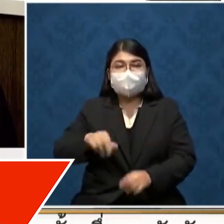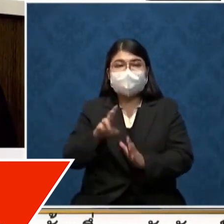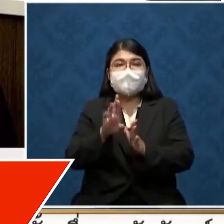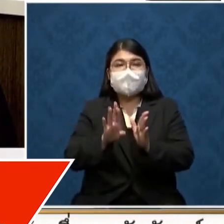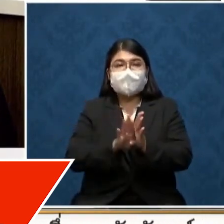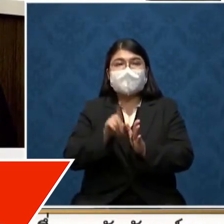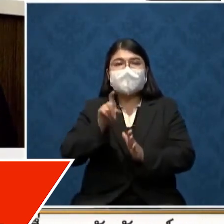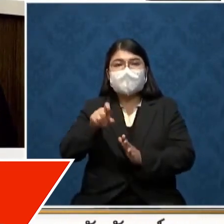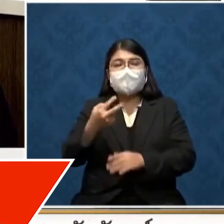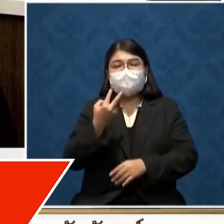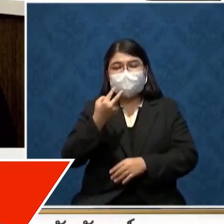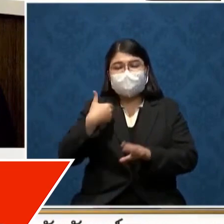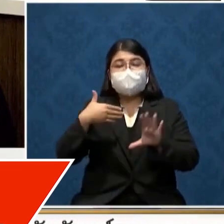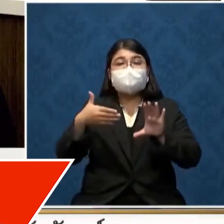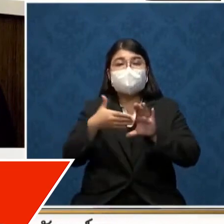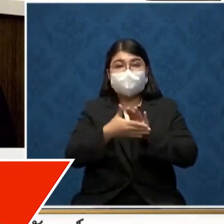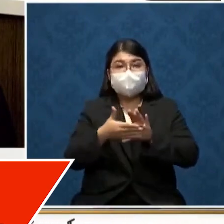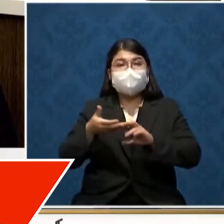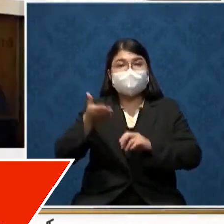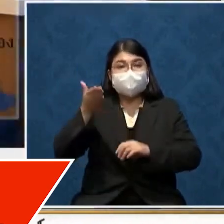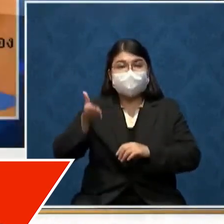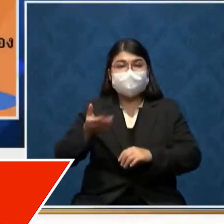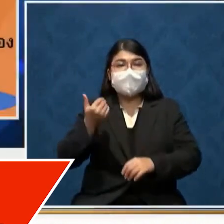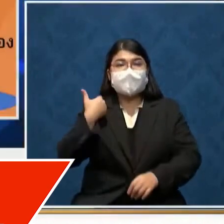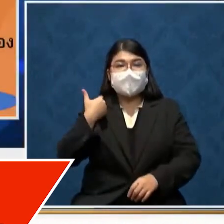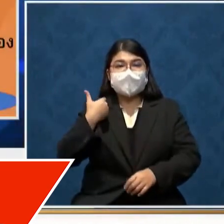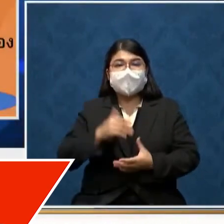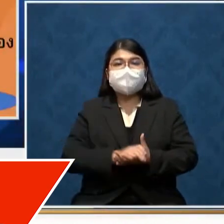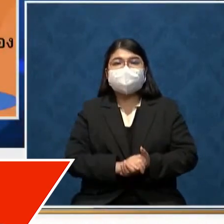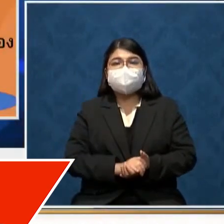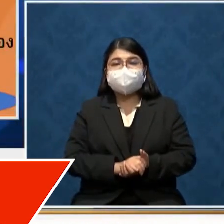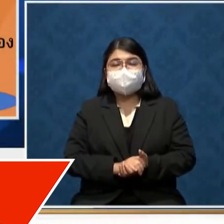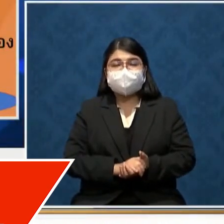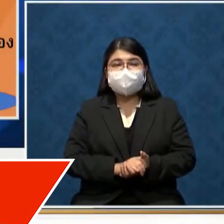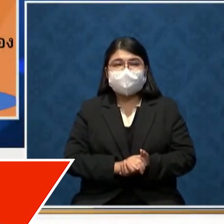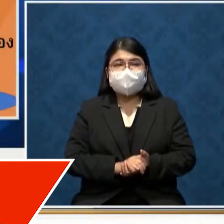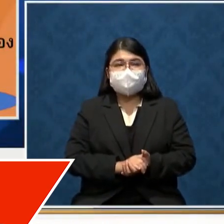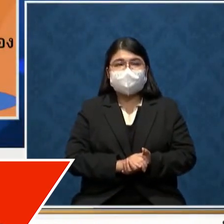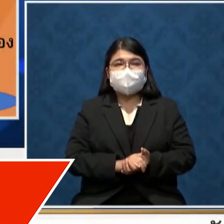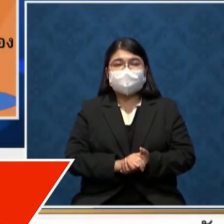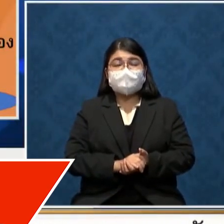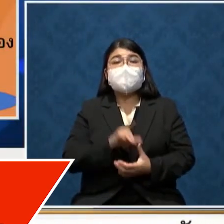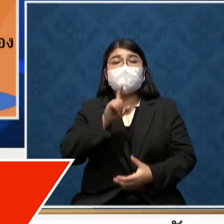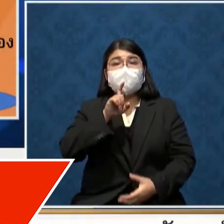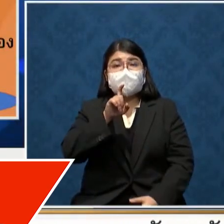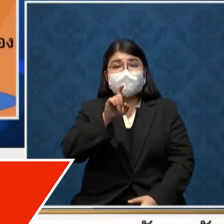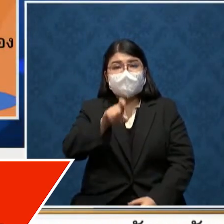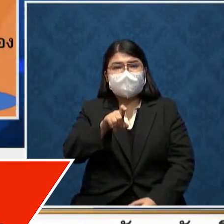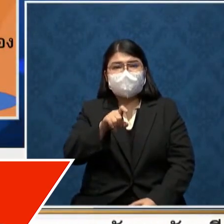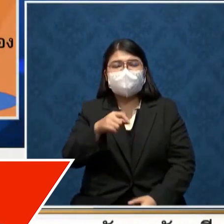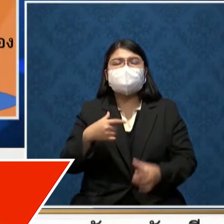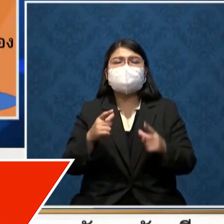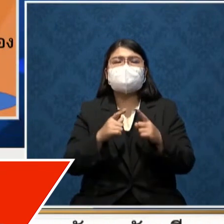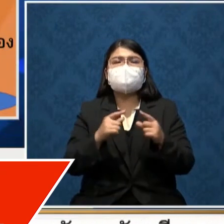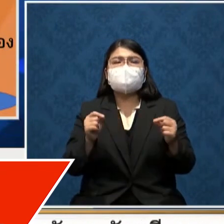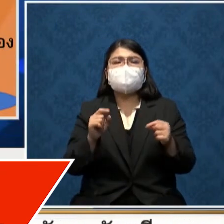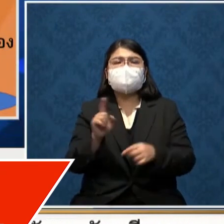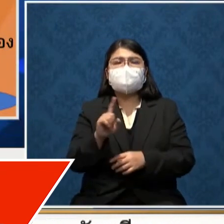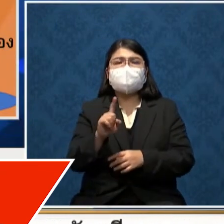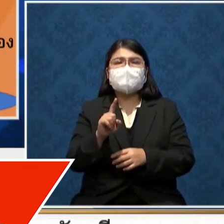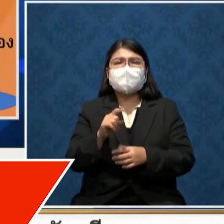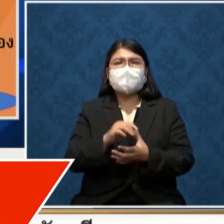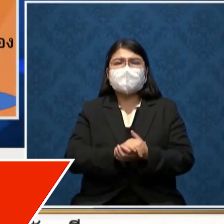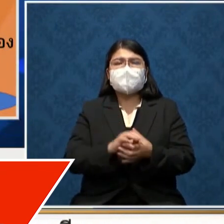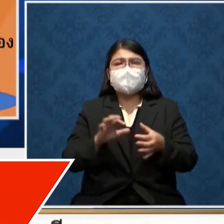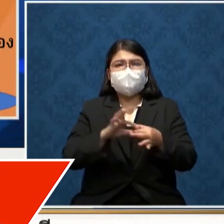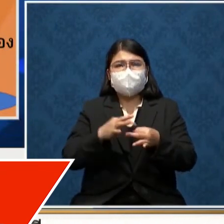ไลด์ด้วยครับท่านประธานครับขออนุญาตมีสไลด์นะครับกระทู้ถามของผมเป็นเรื่องขอทราบผล